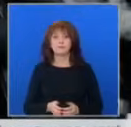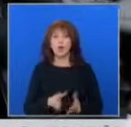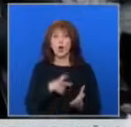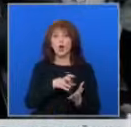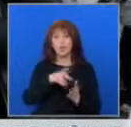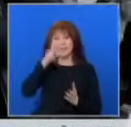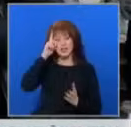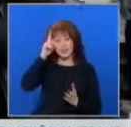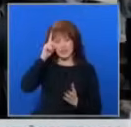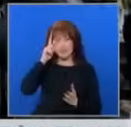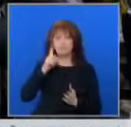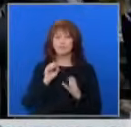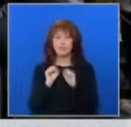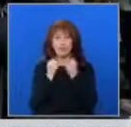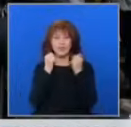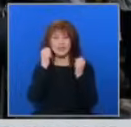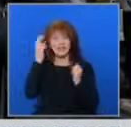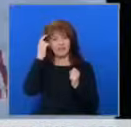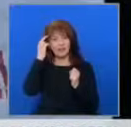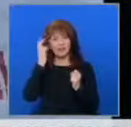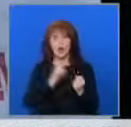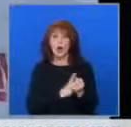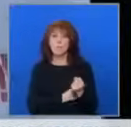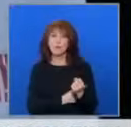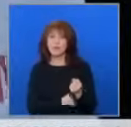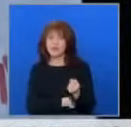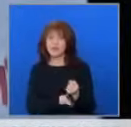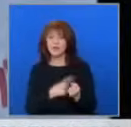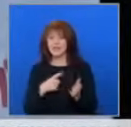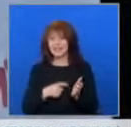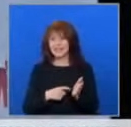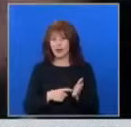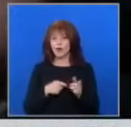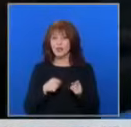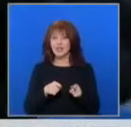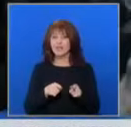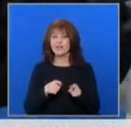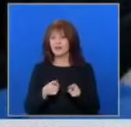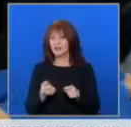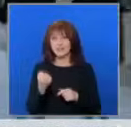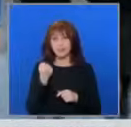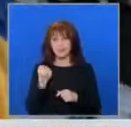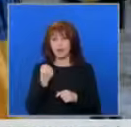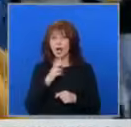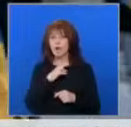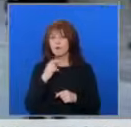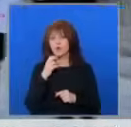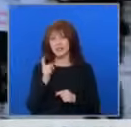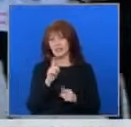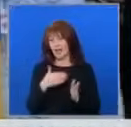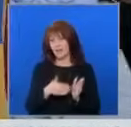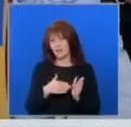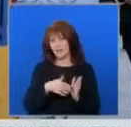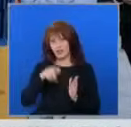Група жени начало с Антонина протестират в Киев. По силата на военновременния закон подобни демонстрации са забранени, но полицията не пречи на